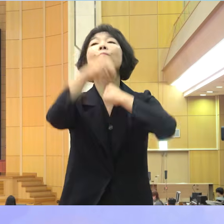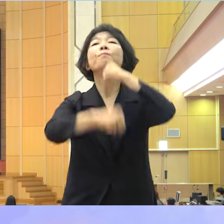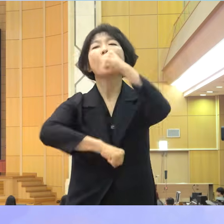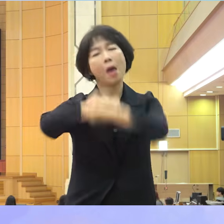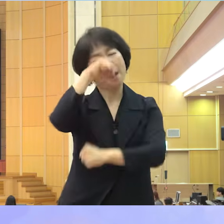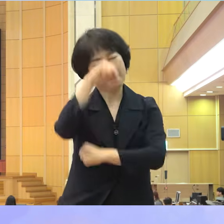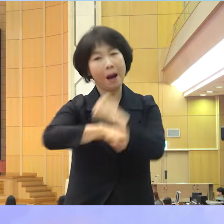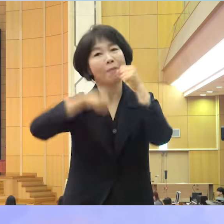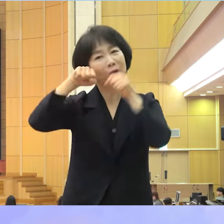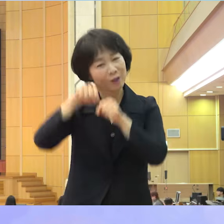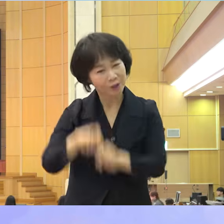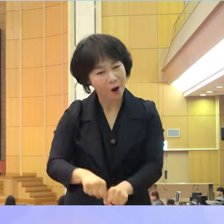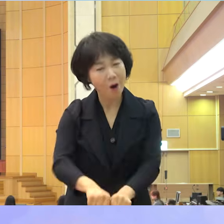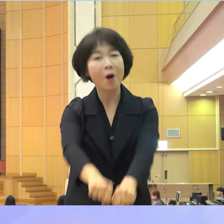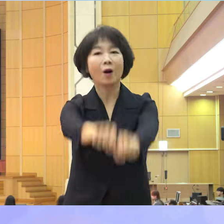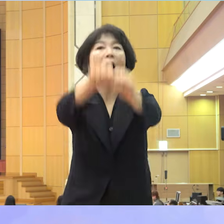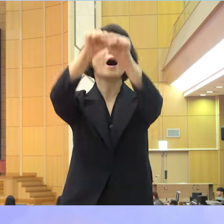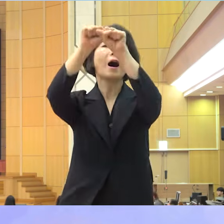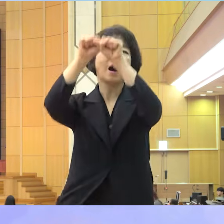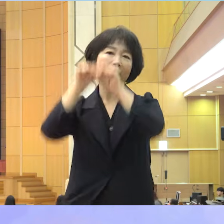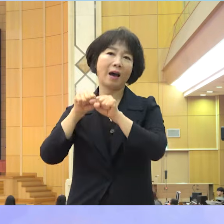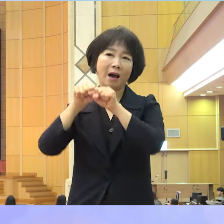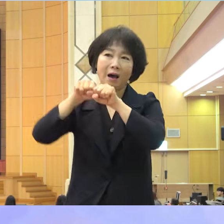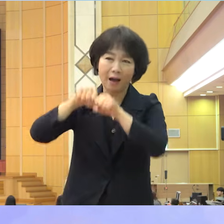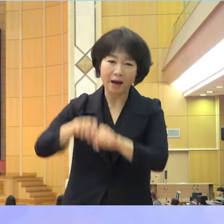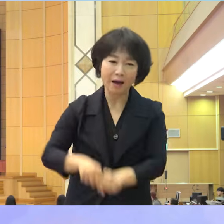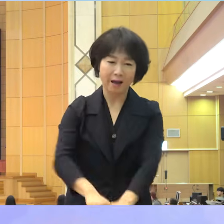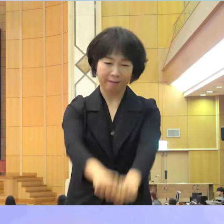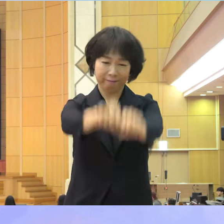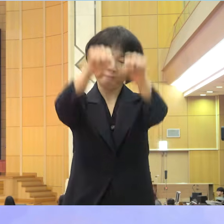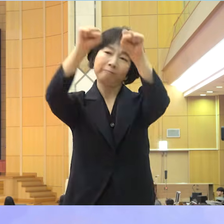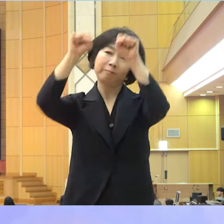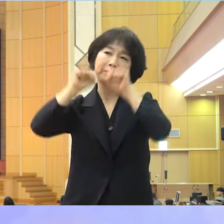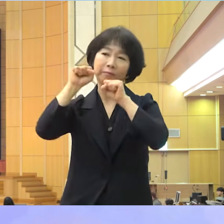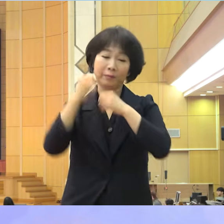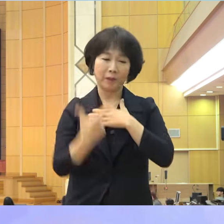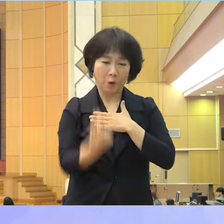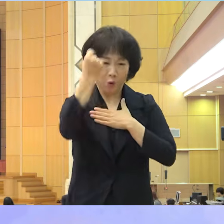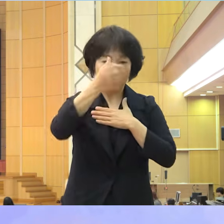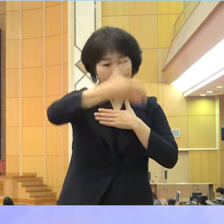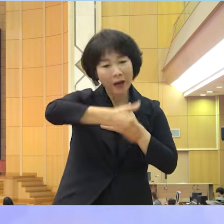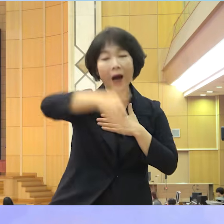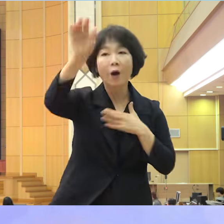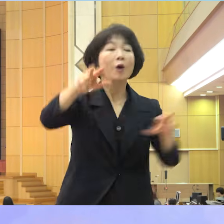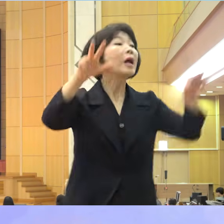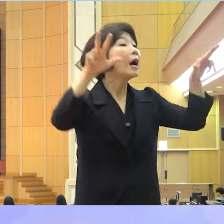바다로 내 맘껏 자고 타거라